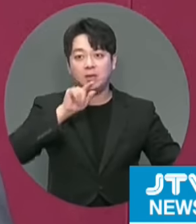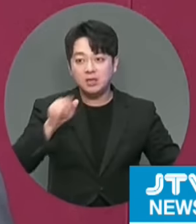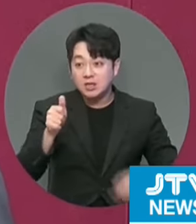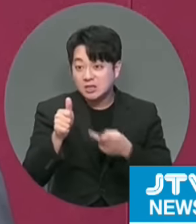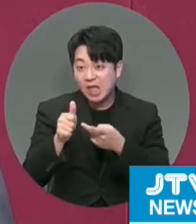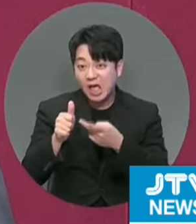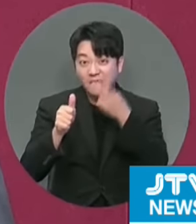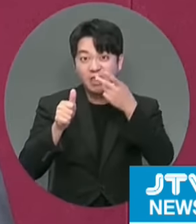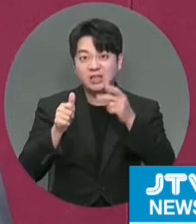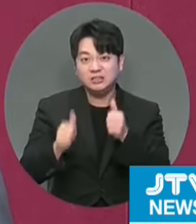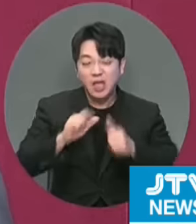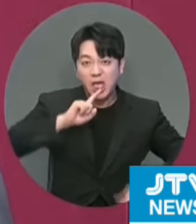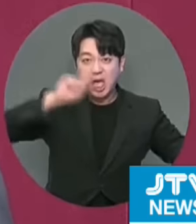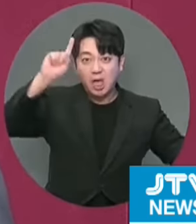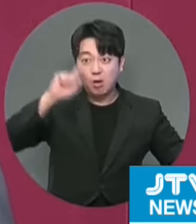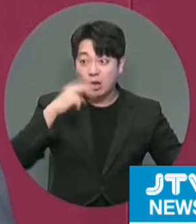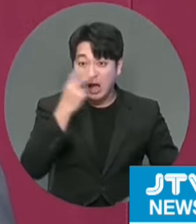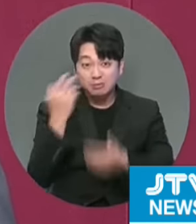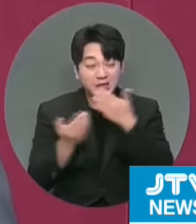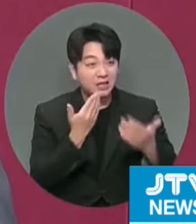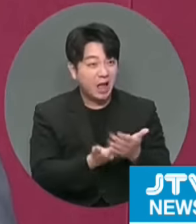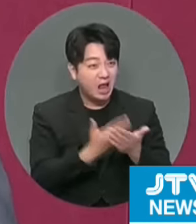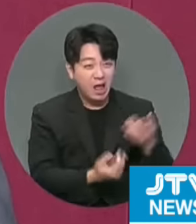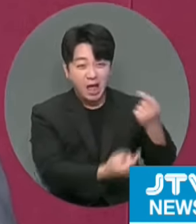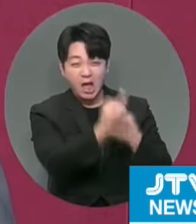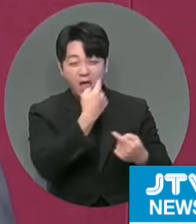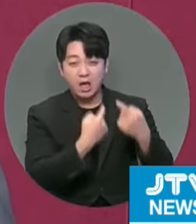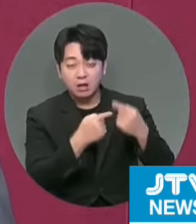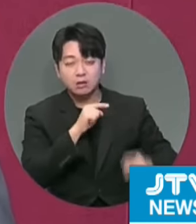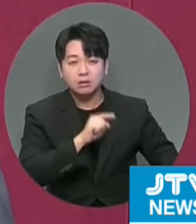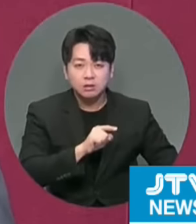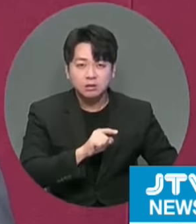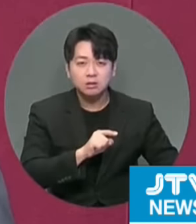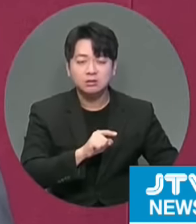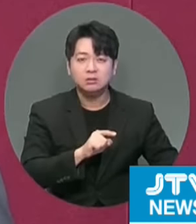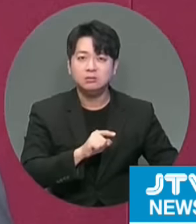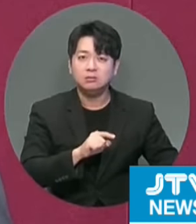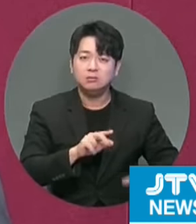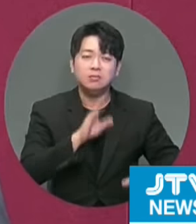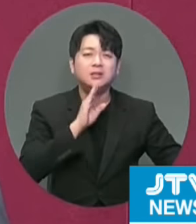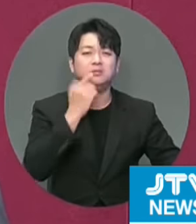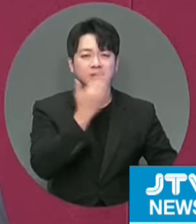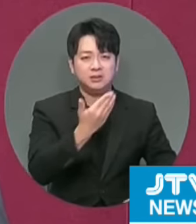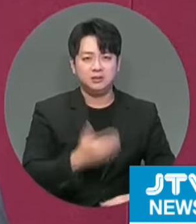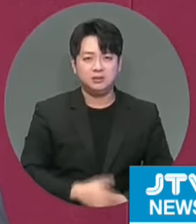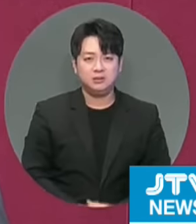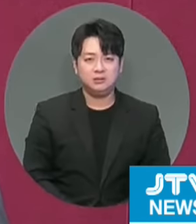소추, 여기다 감사권까지, 이게 이야기가 되겠습니까?